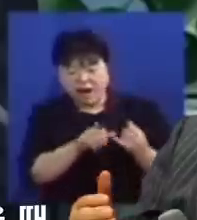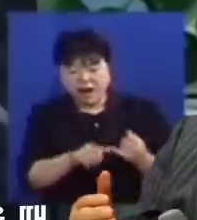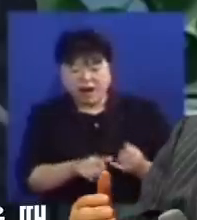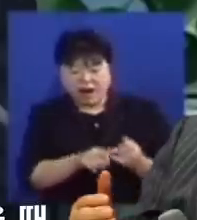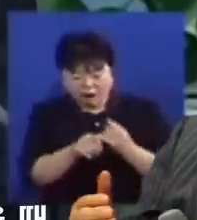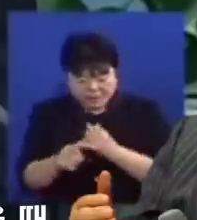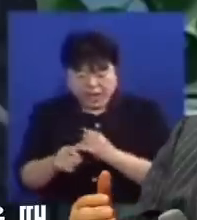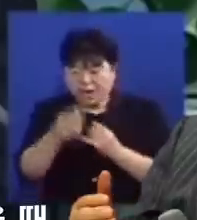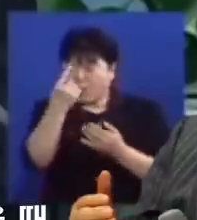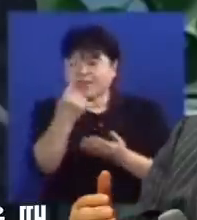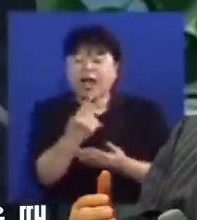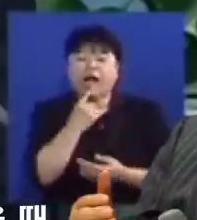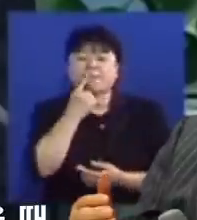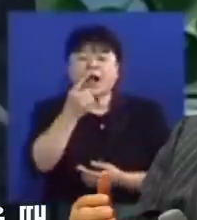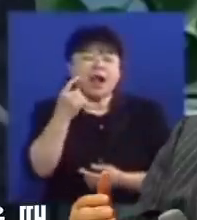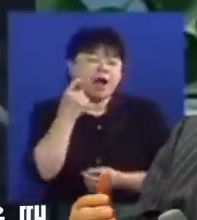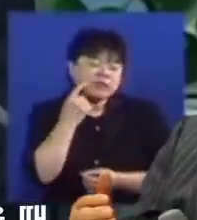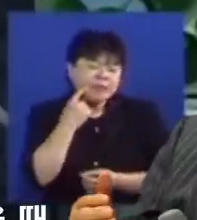사람이